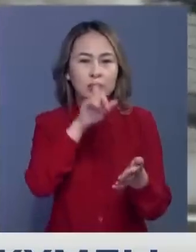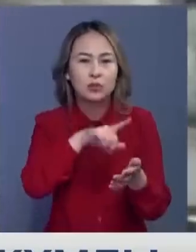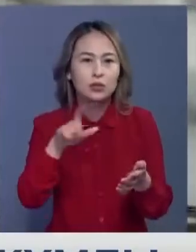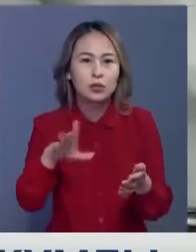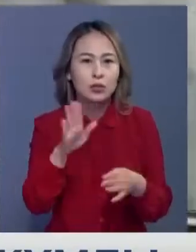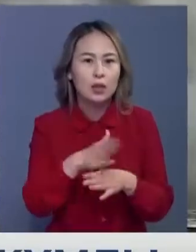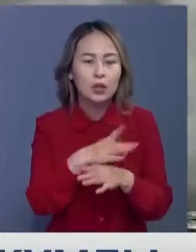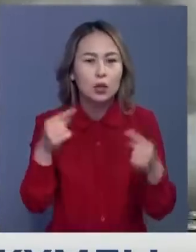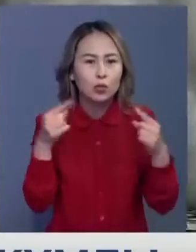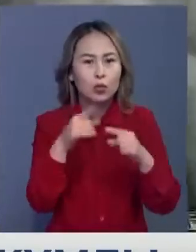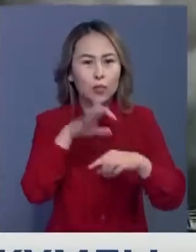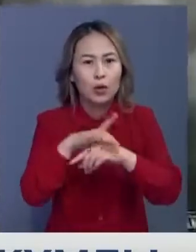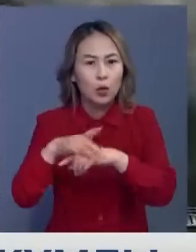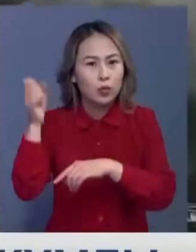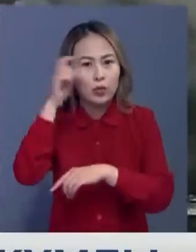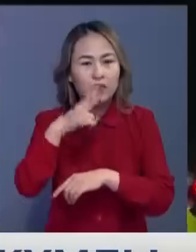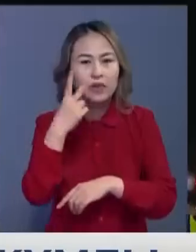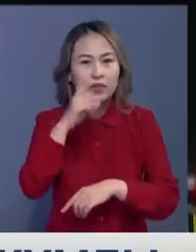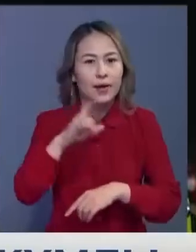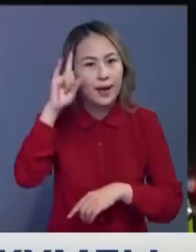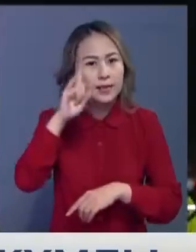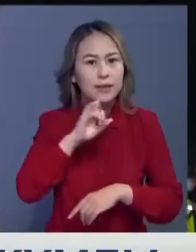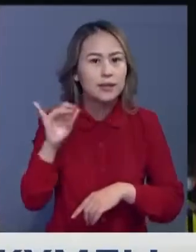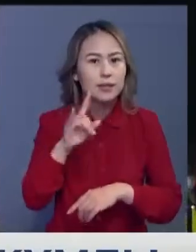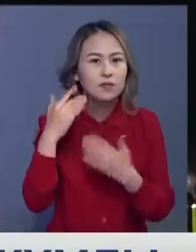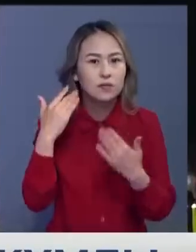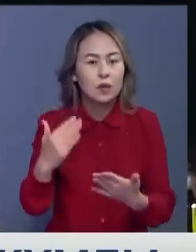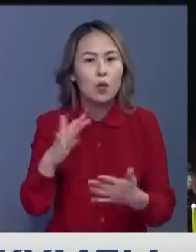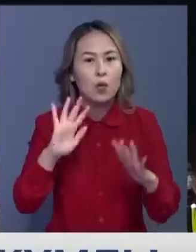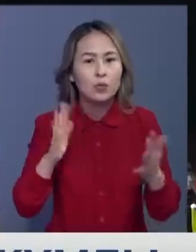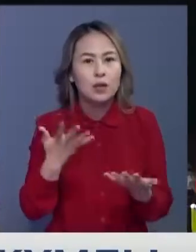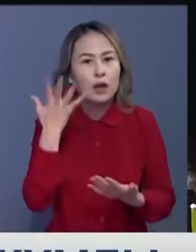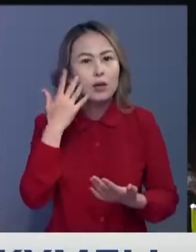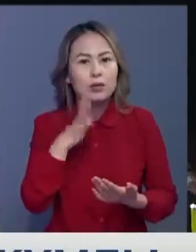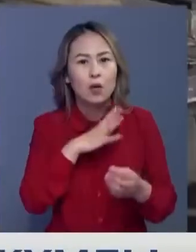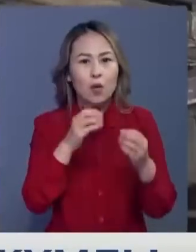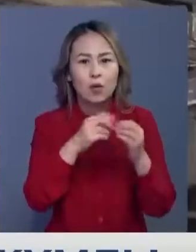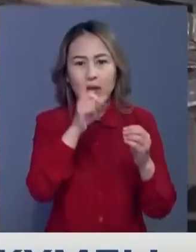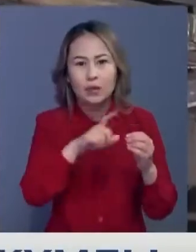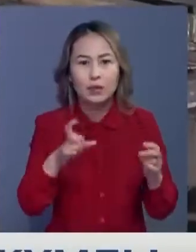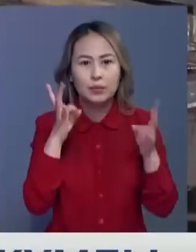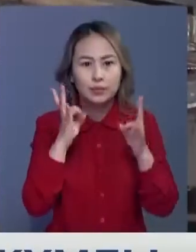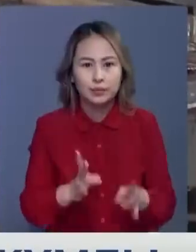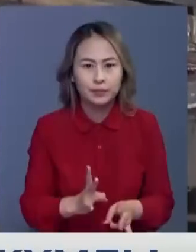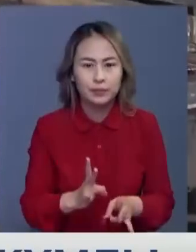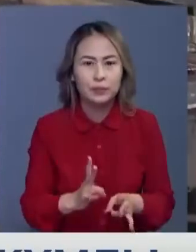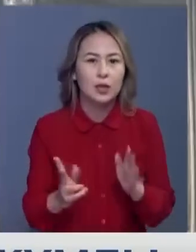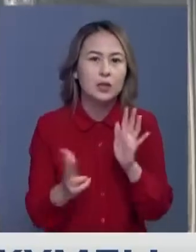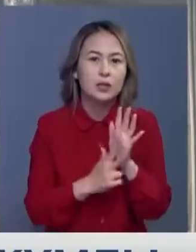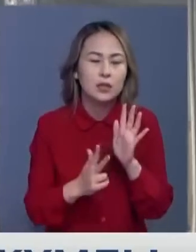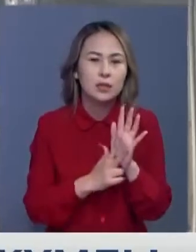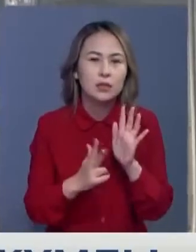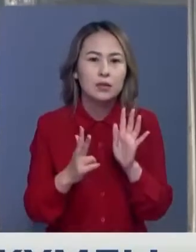марқұмның жеке тұлғасы анықталды. Солардың екеуі қазақстандық екені белгілі болды. Оқыс оқиға кезінде тағы 10 адам жарақат